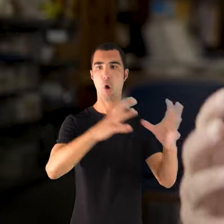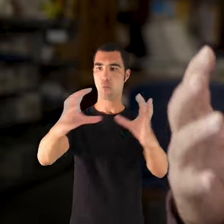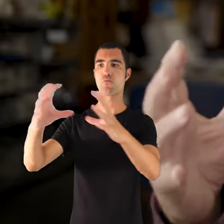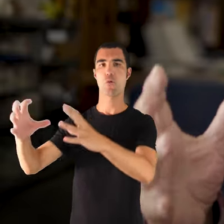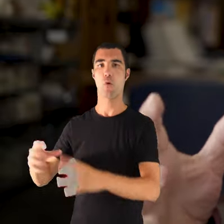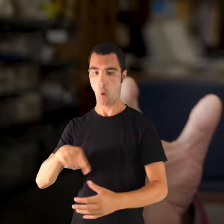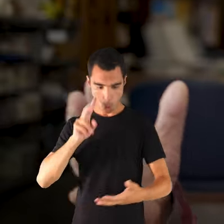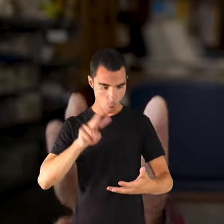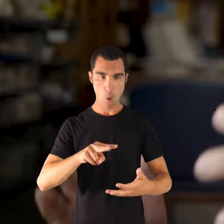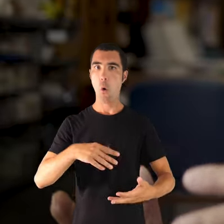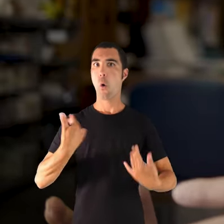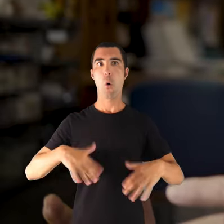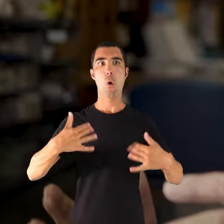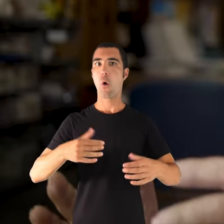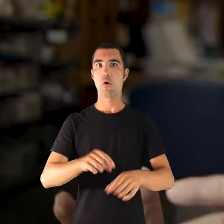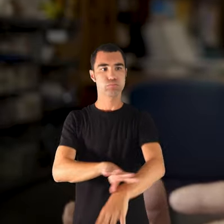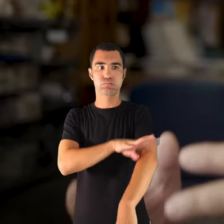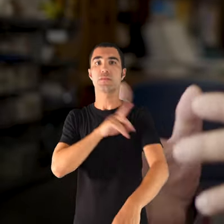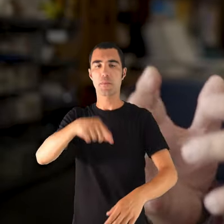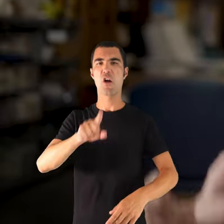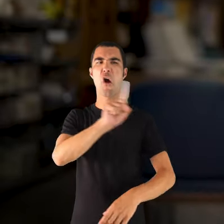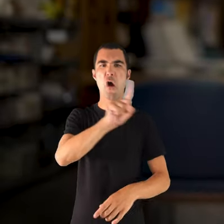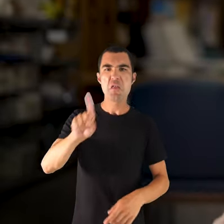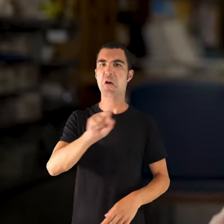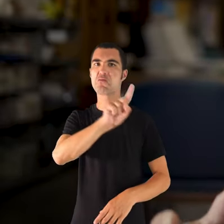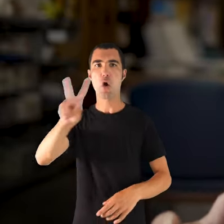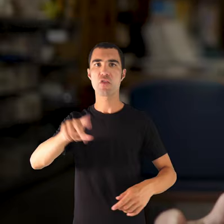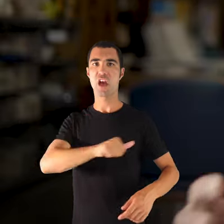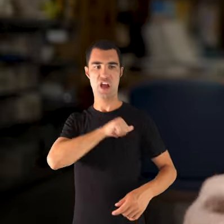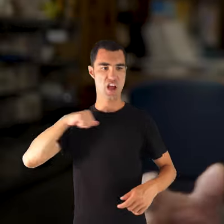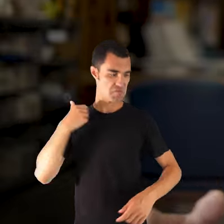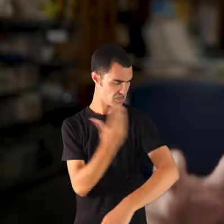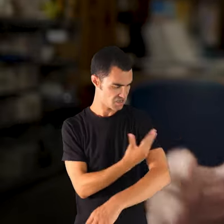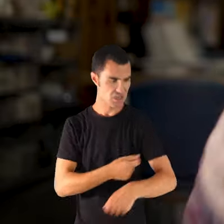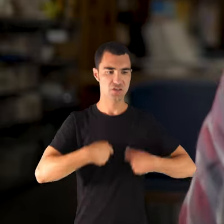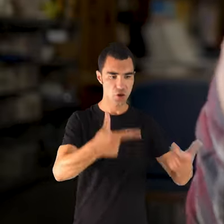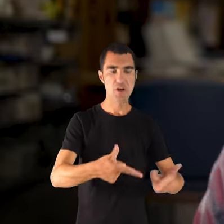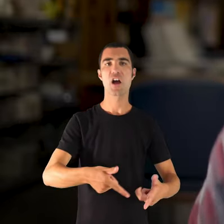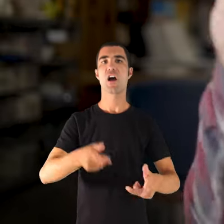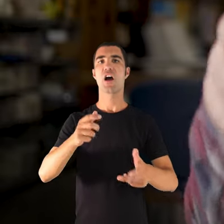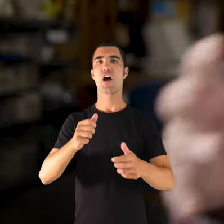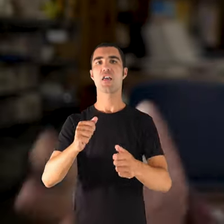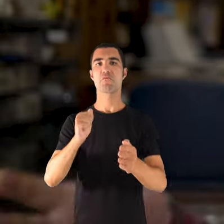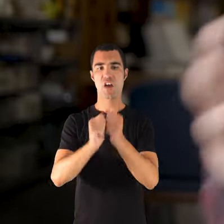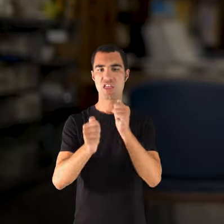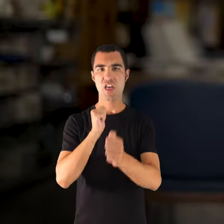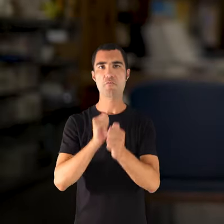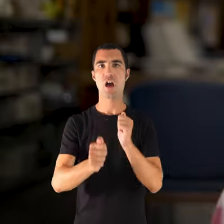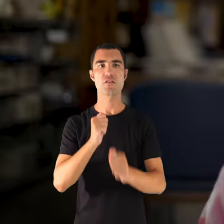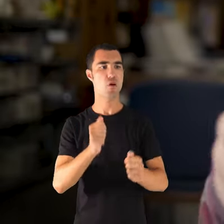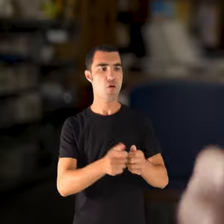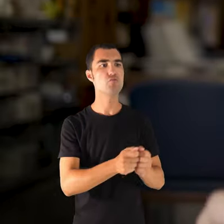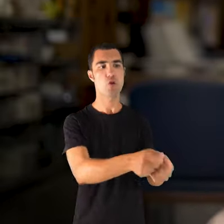cosa enorme, i 11 camies, o 12, 11 parells de botes, o 12, no sé, ja? I tot això perquè els